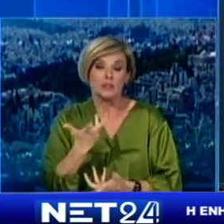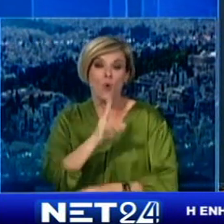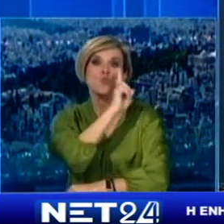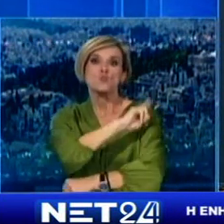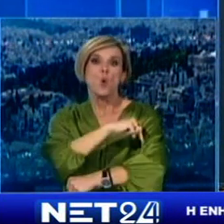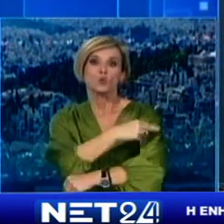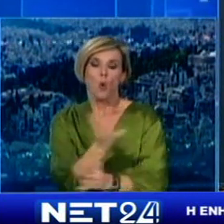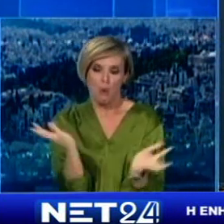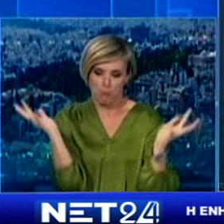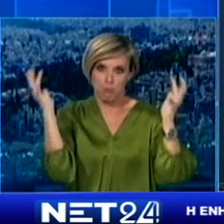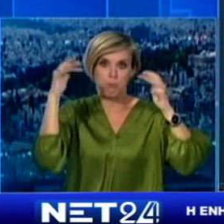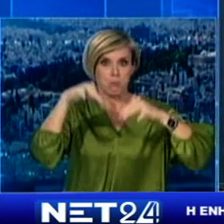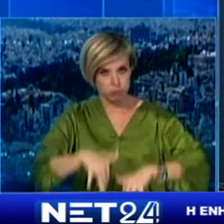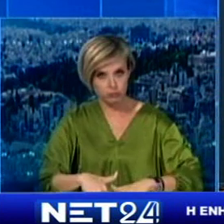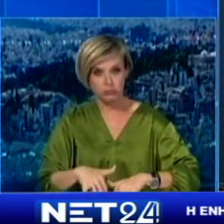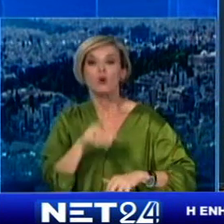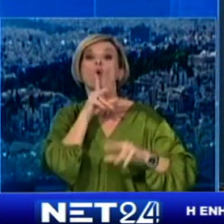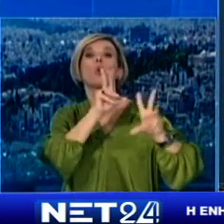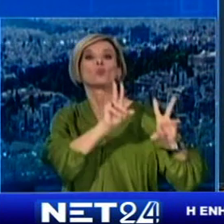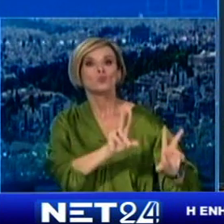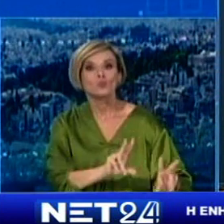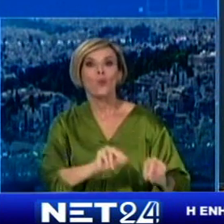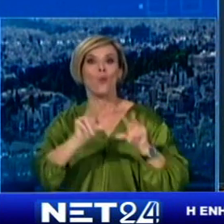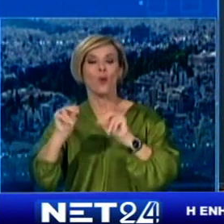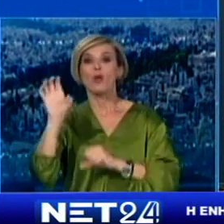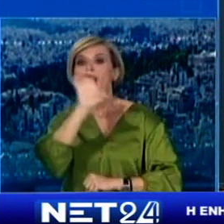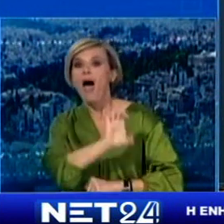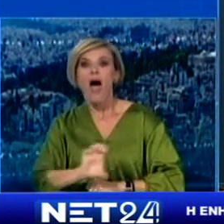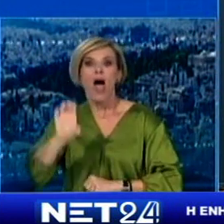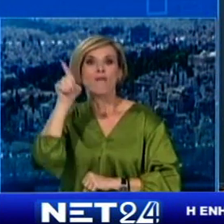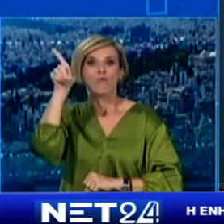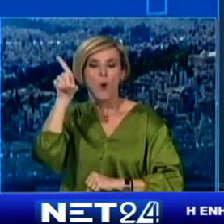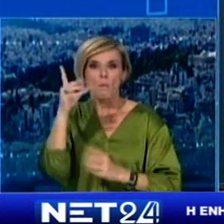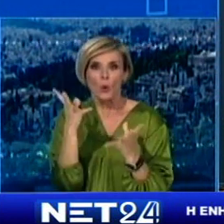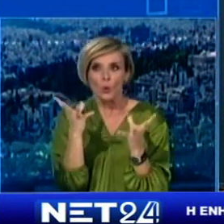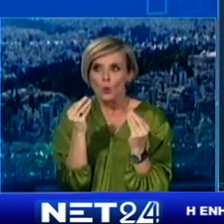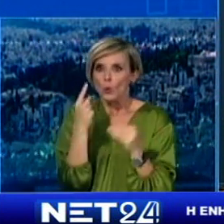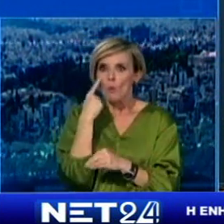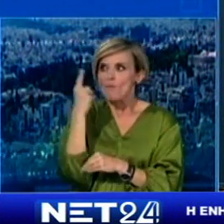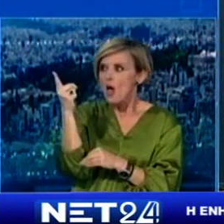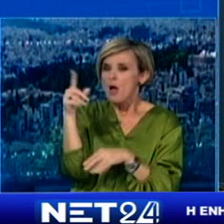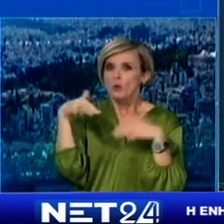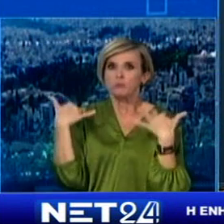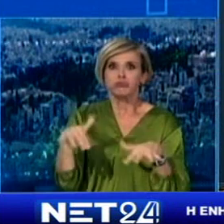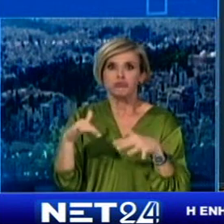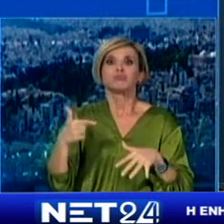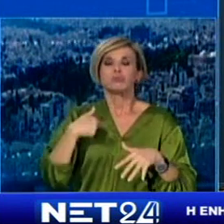παρόμοιες δράσεις κινούνται και πολλές άλλες χώρες, καθώς βλέπουν ότι η δυναμική του δεύτερου κύματος δεν ανακόπτεται με τα ήδη υπάρχοντα μέτρα.